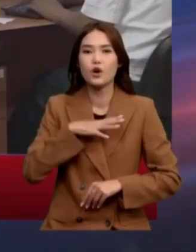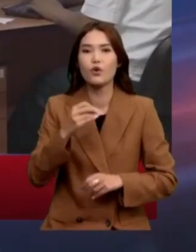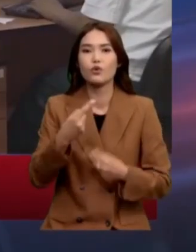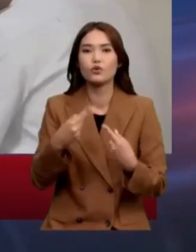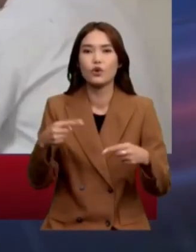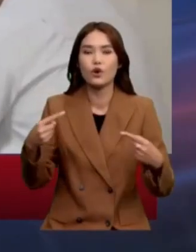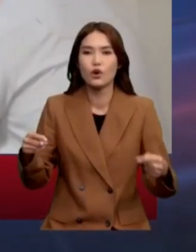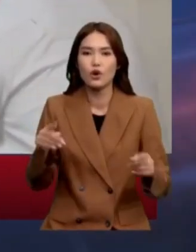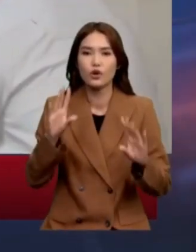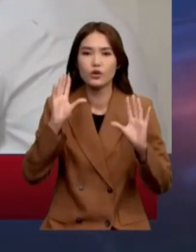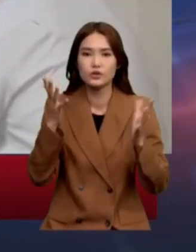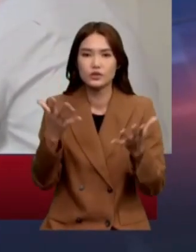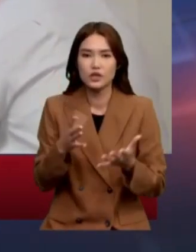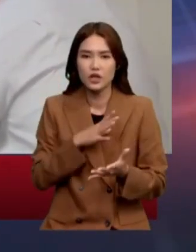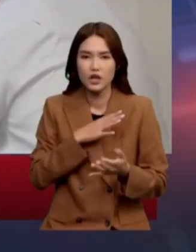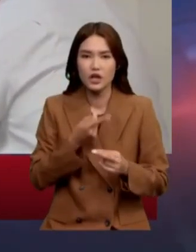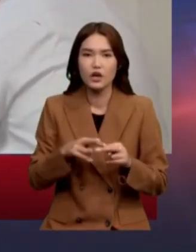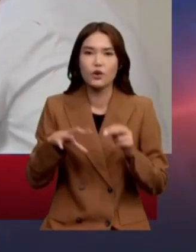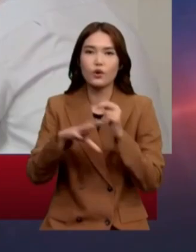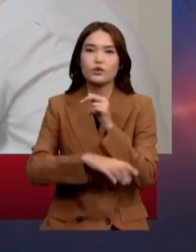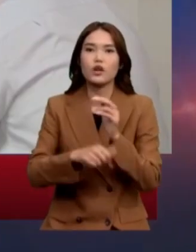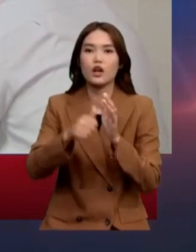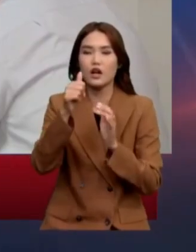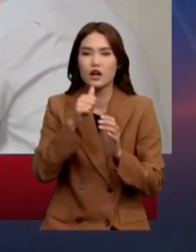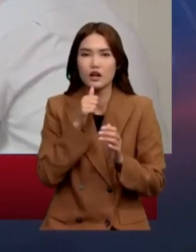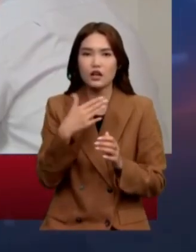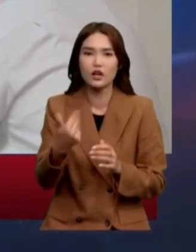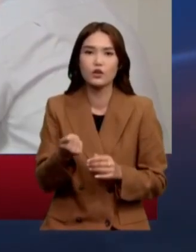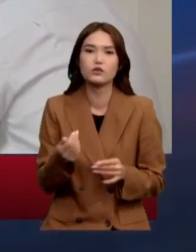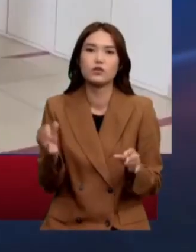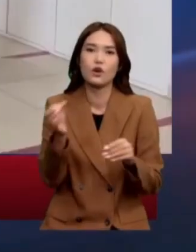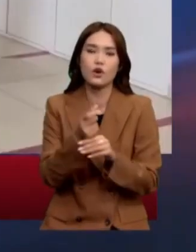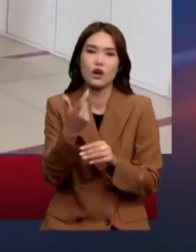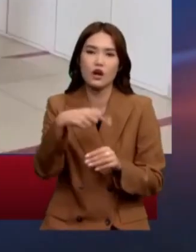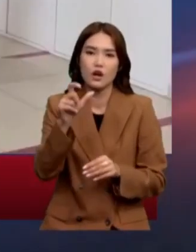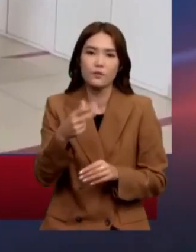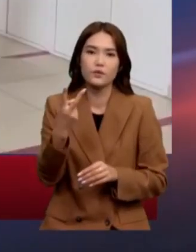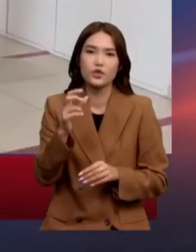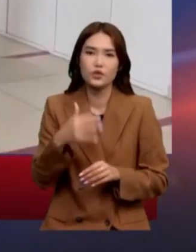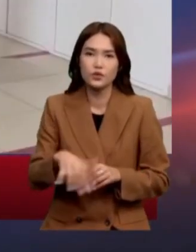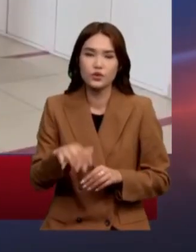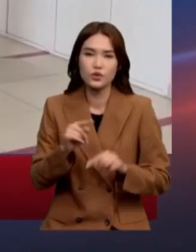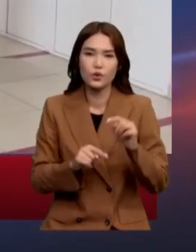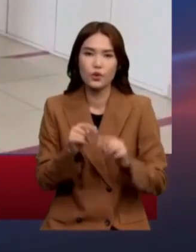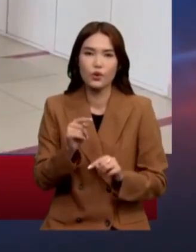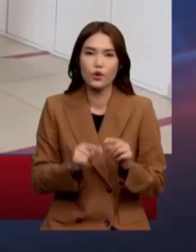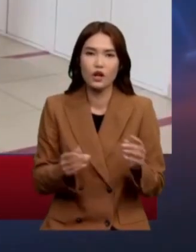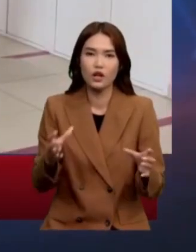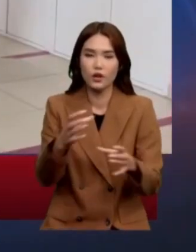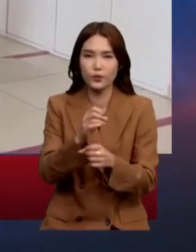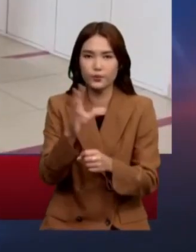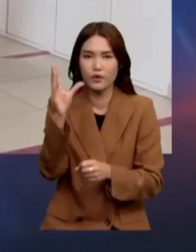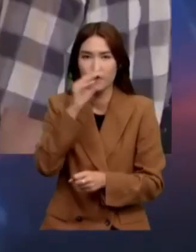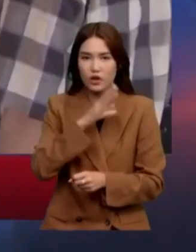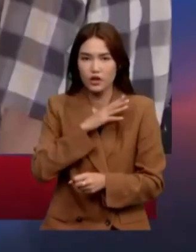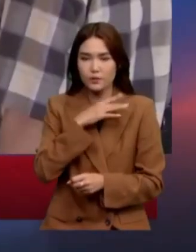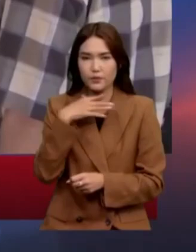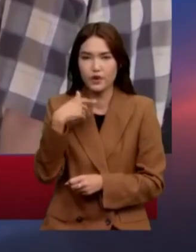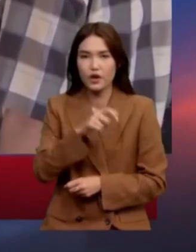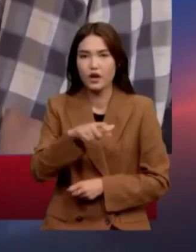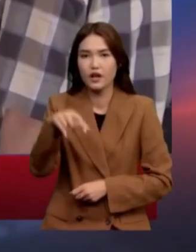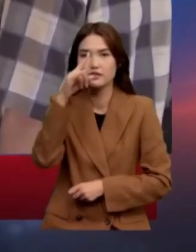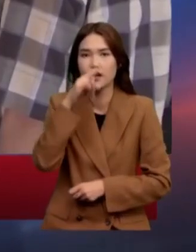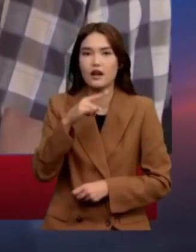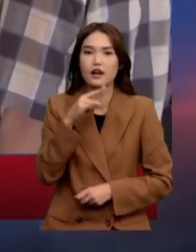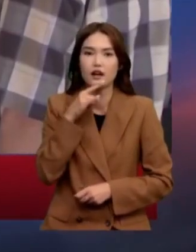жаға ұстатар факт соңғы 6 айда қос азаматтығы бар 250 отандасымыздың ұсталғаны. Яғни осыншама адам Қазақстан